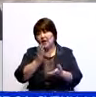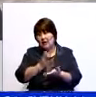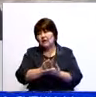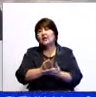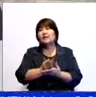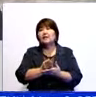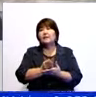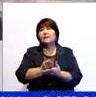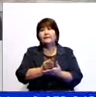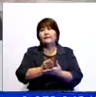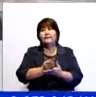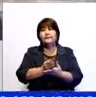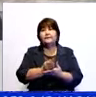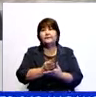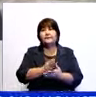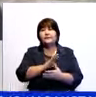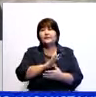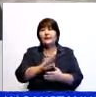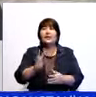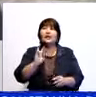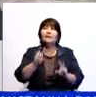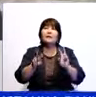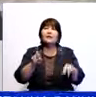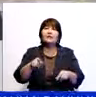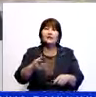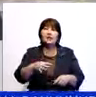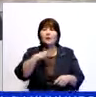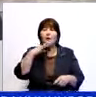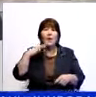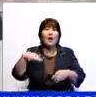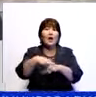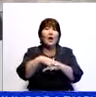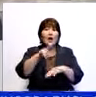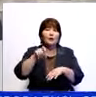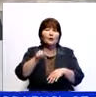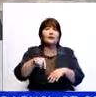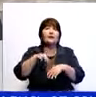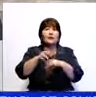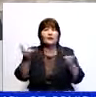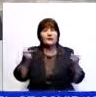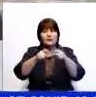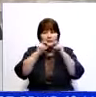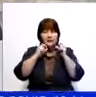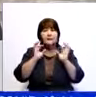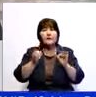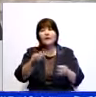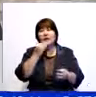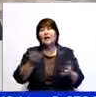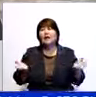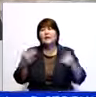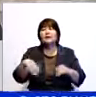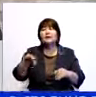То есть не посещать многолюдные места, носить маски, правильно питаться. Призываю